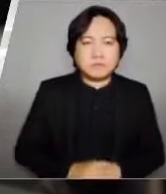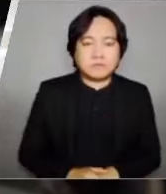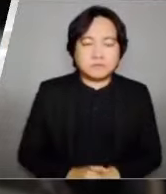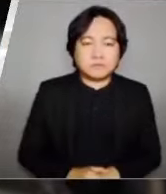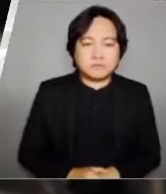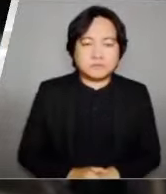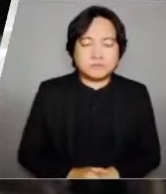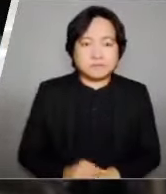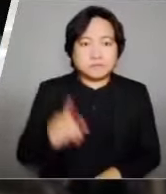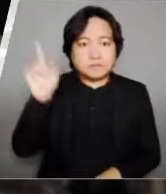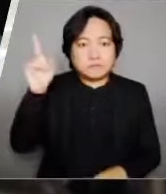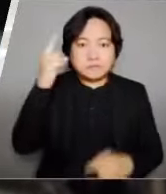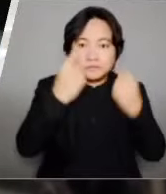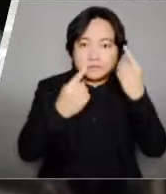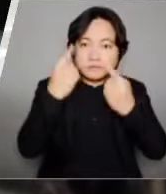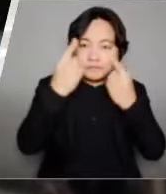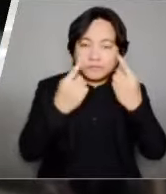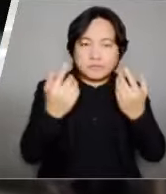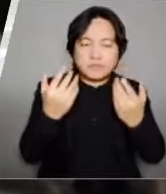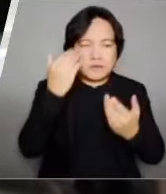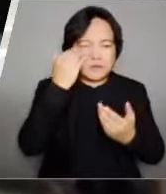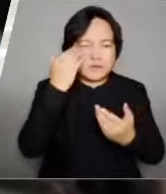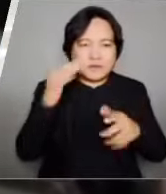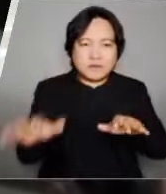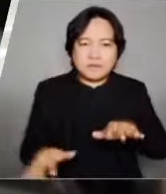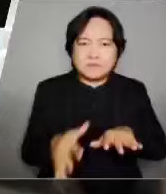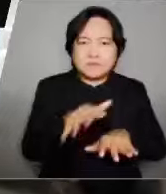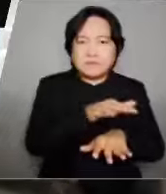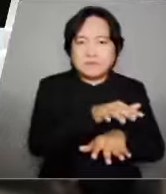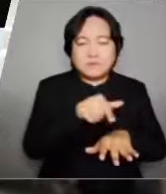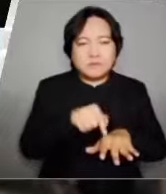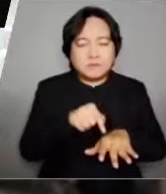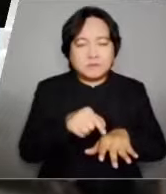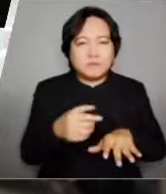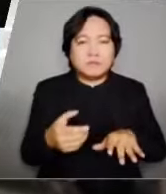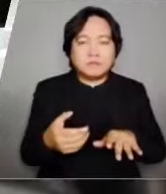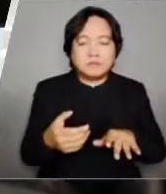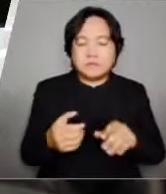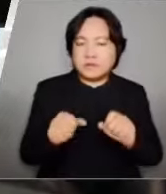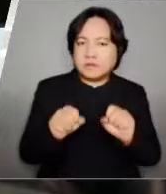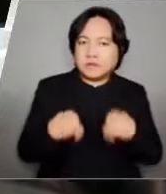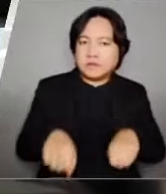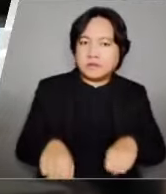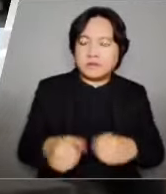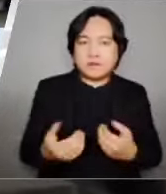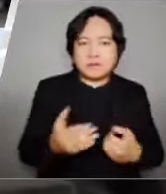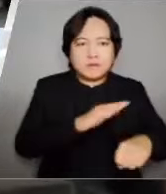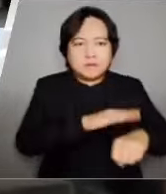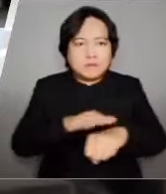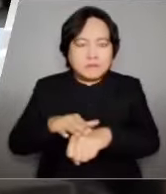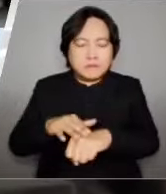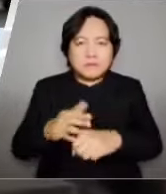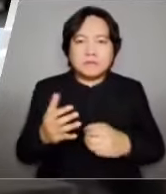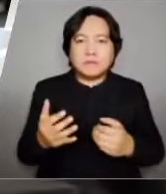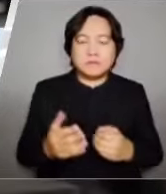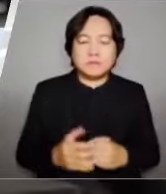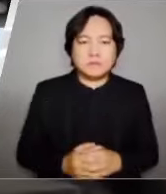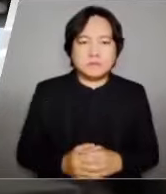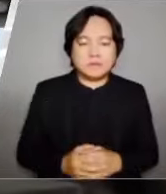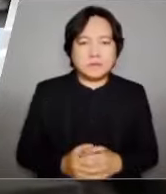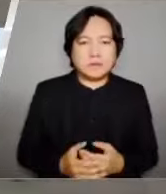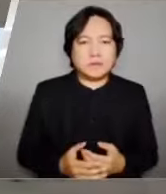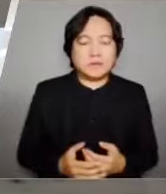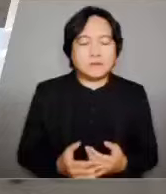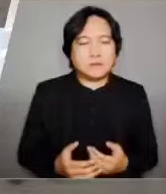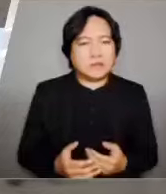be yung high tide natin. So possible din, it's because meron tayong gale warning din na 2 hours bababa, just like